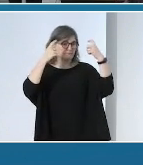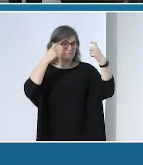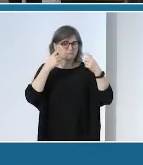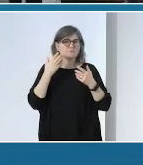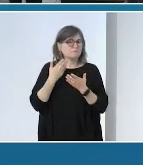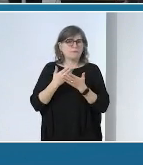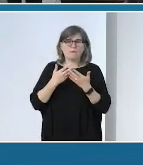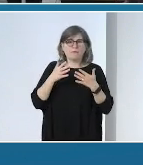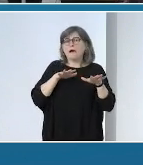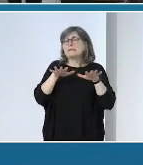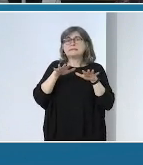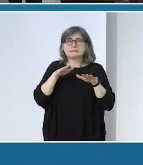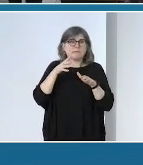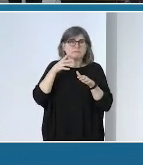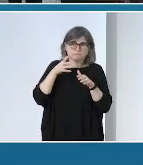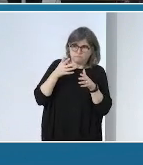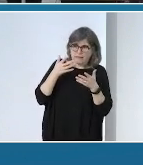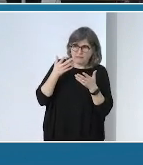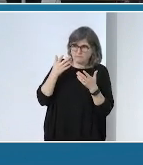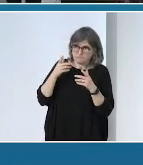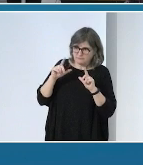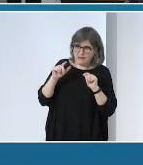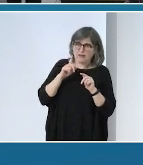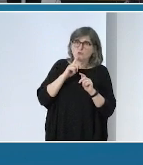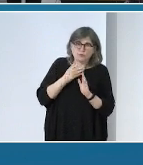a très longtemps. Hein. Et